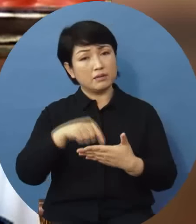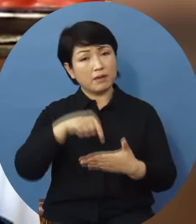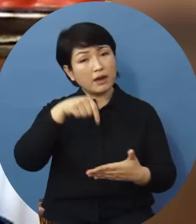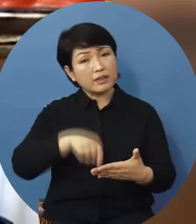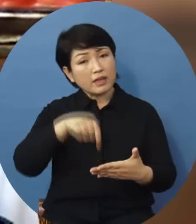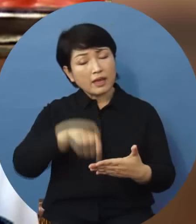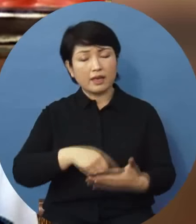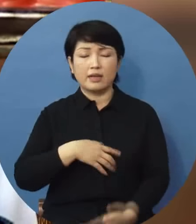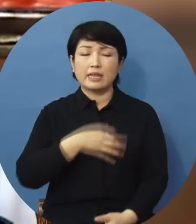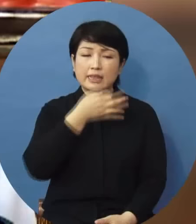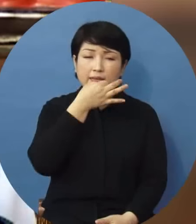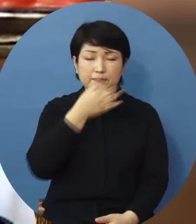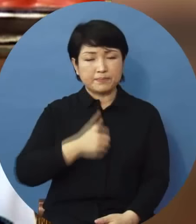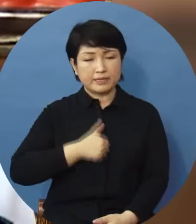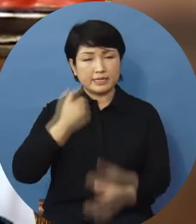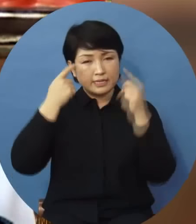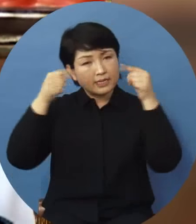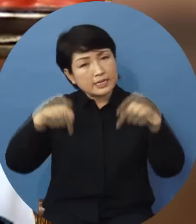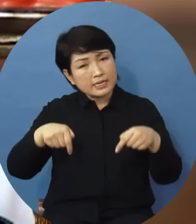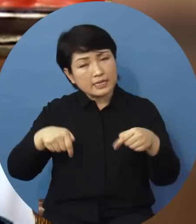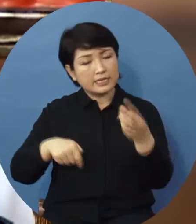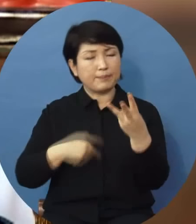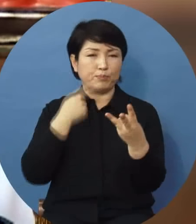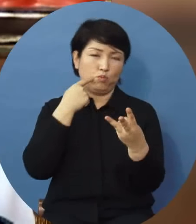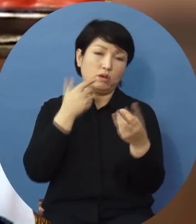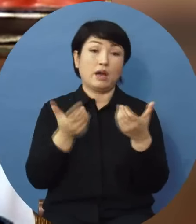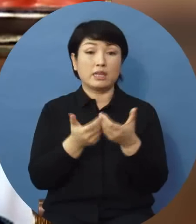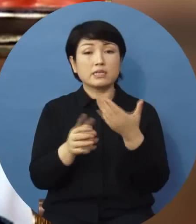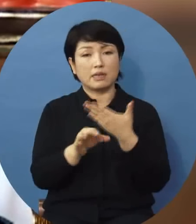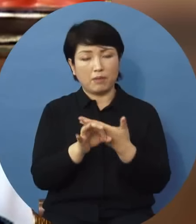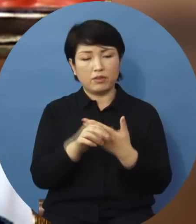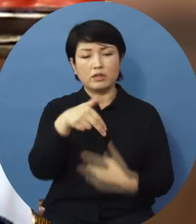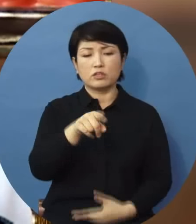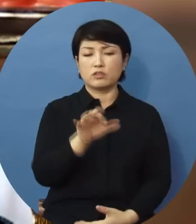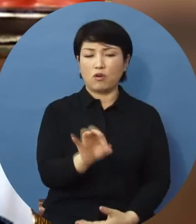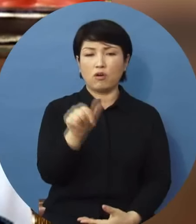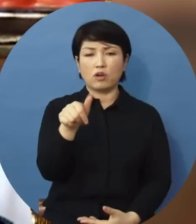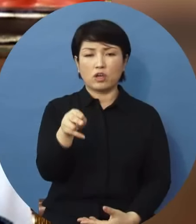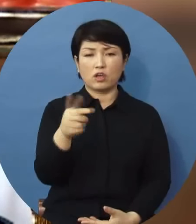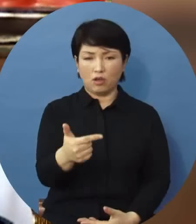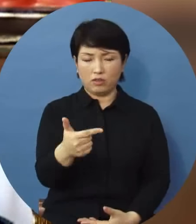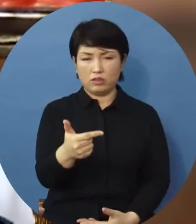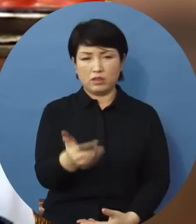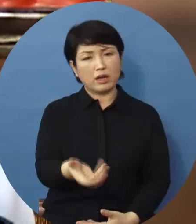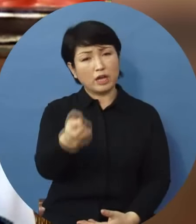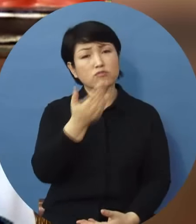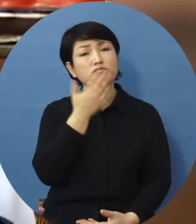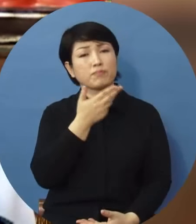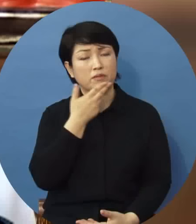마음속에 탐진치 삼독이 가득 차 있으면 우리는 정견을 가질 수가